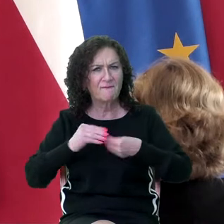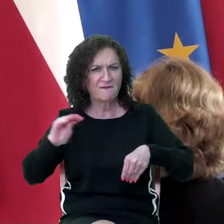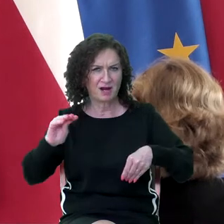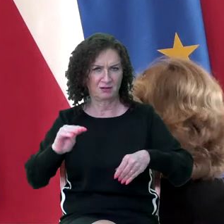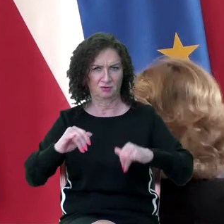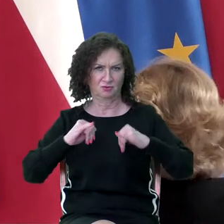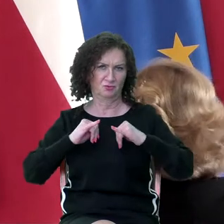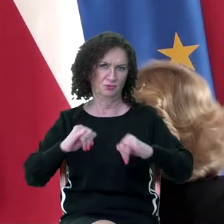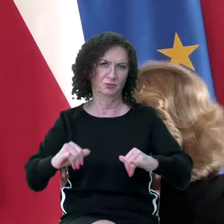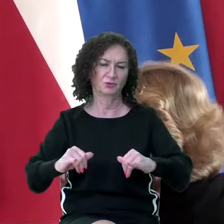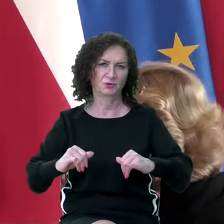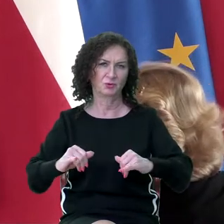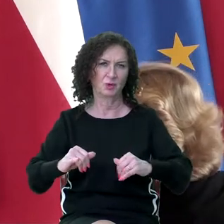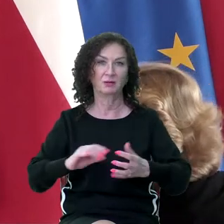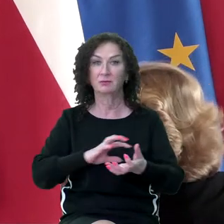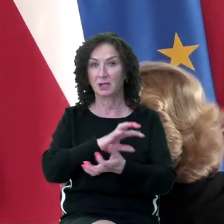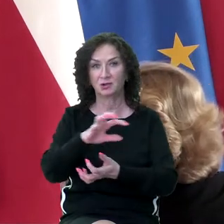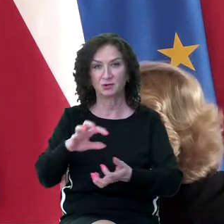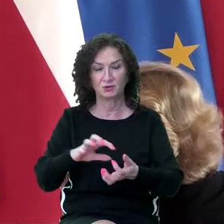na arenie międzynarodowej